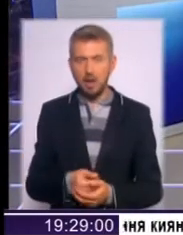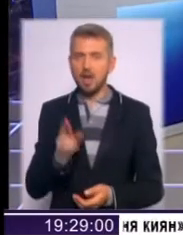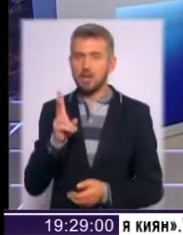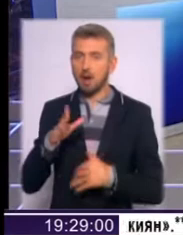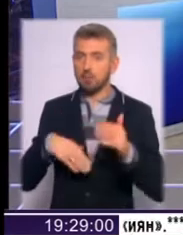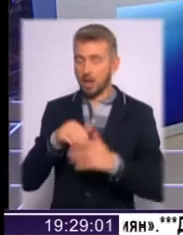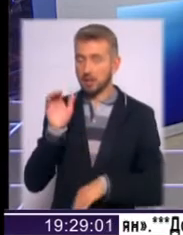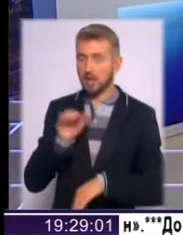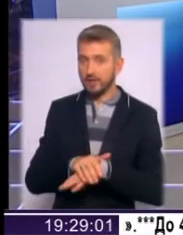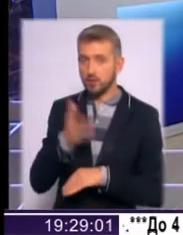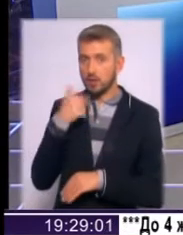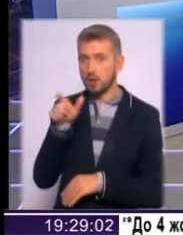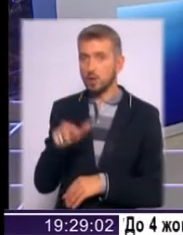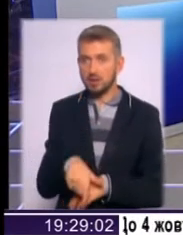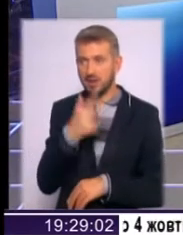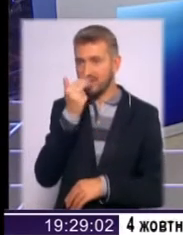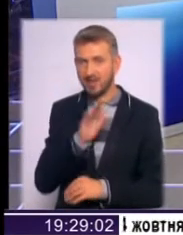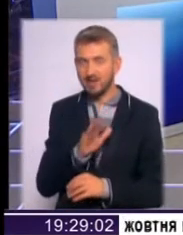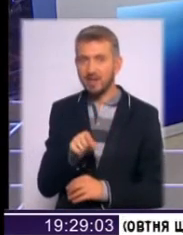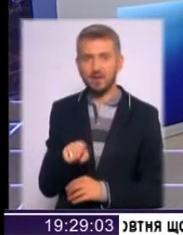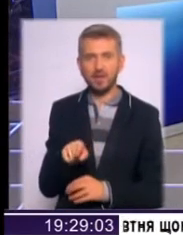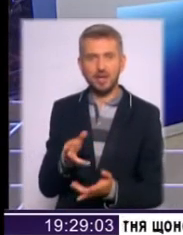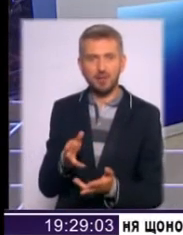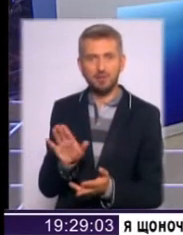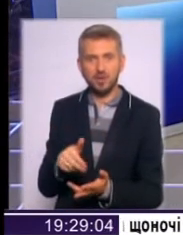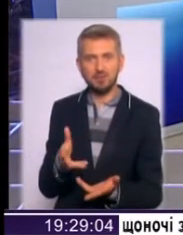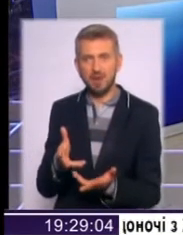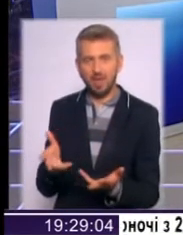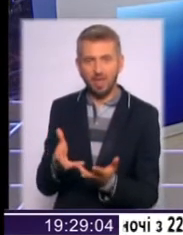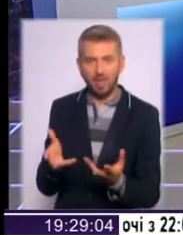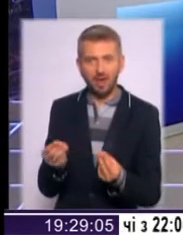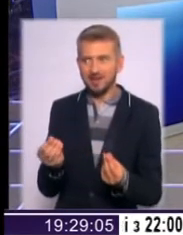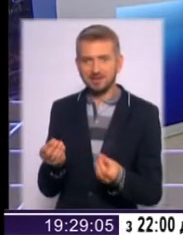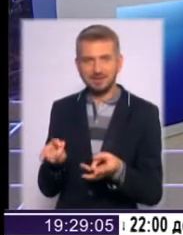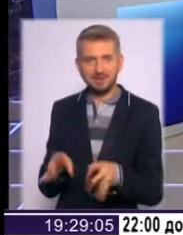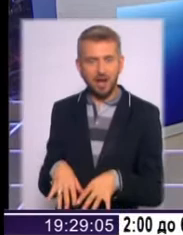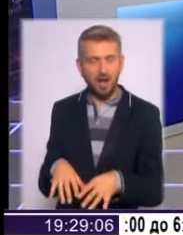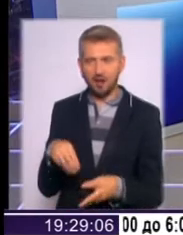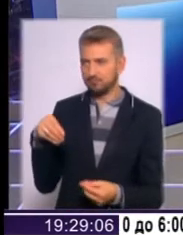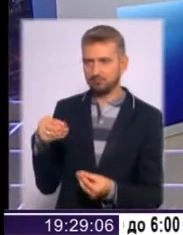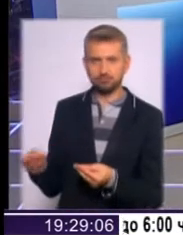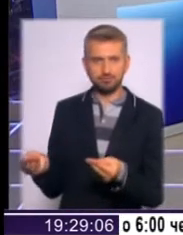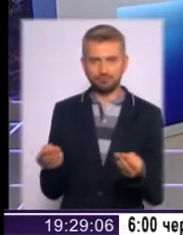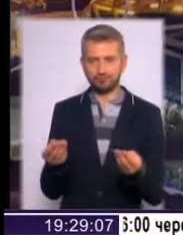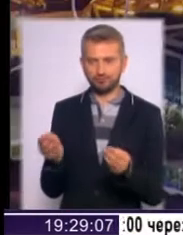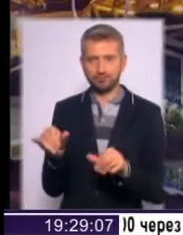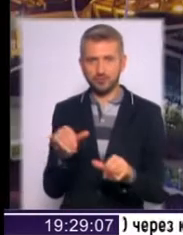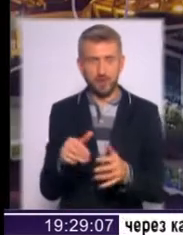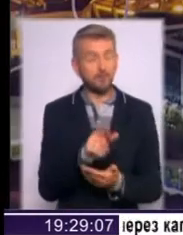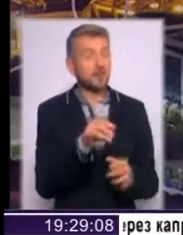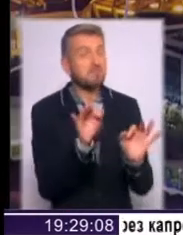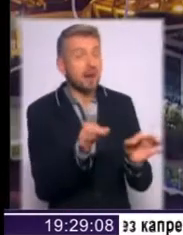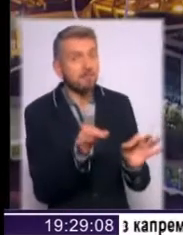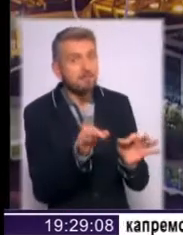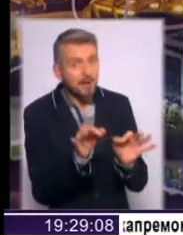практика свідчить, коли людина не дуже звикла, вона потім, вибачте на слові, не знає подекуди, що з цим добром робити, правда? Ви